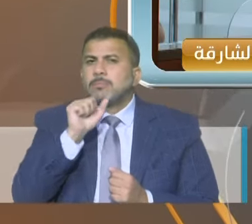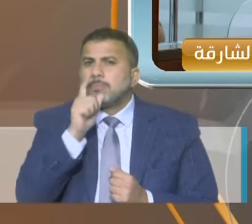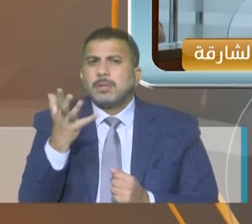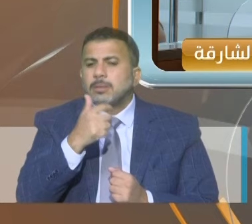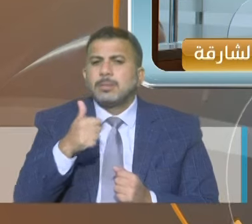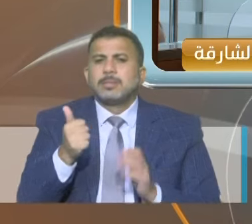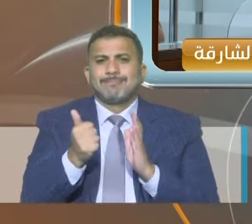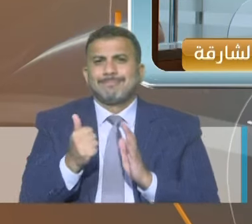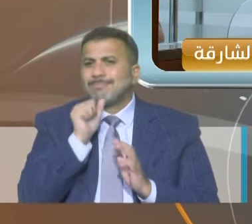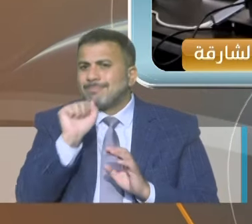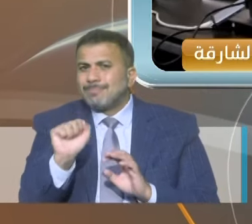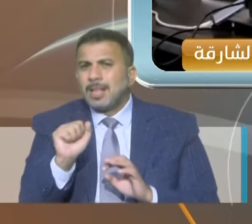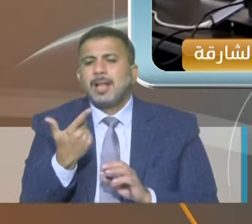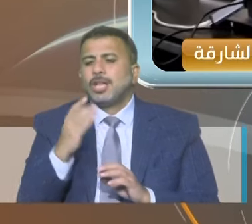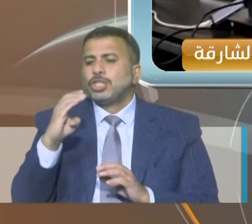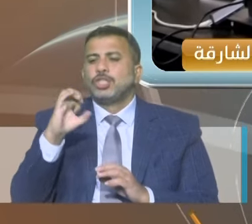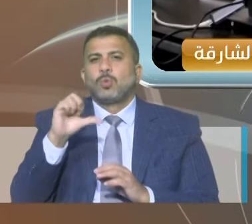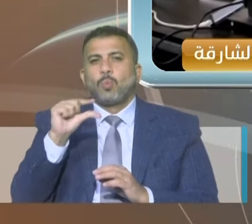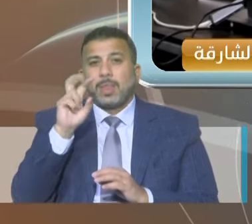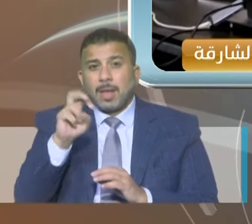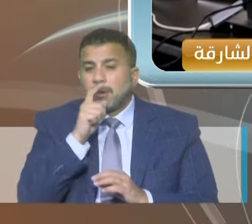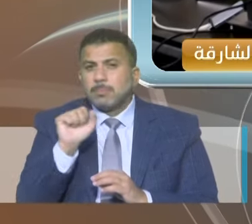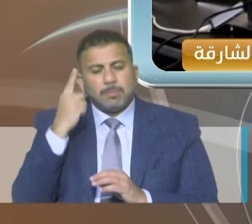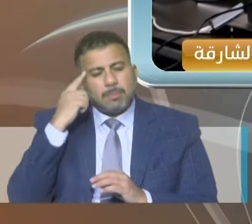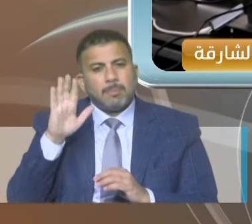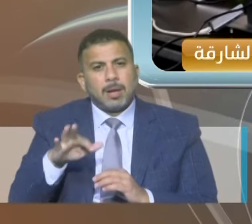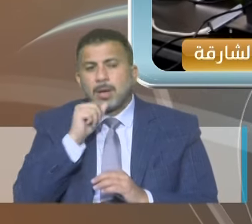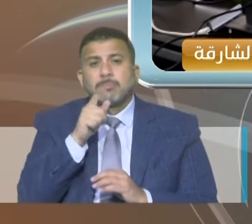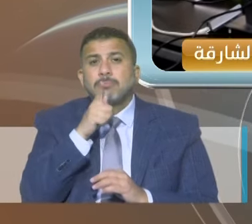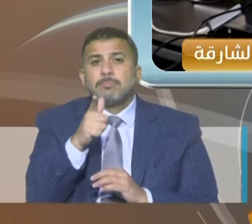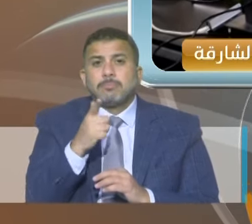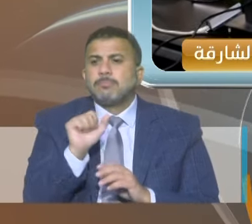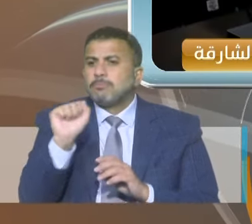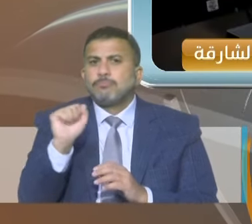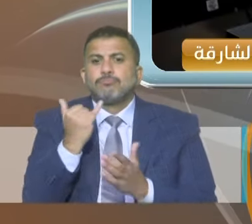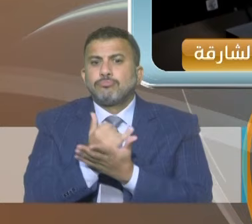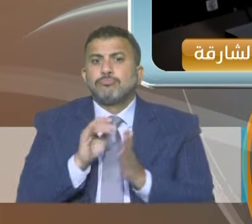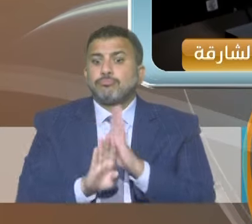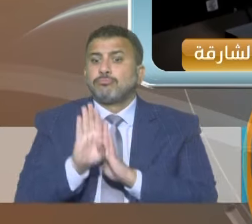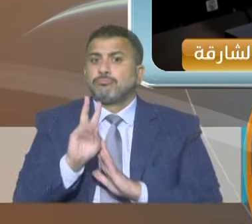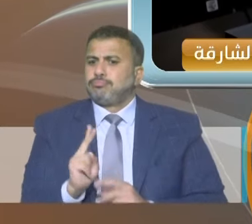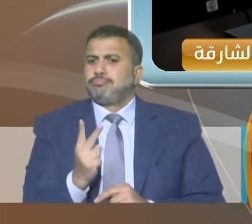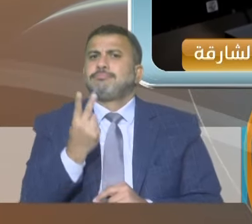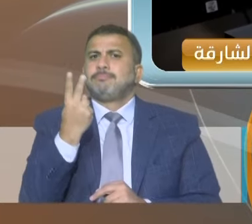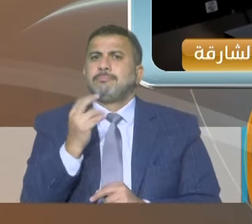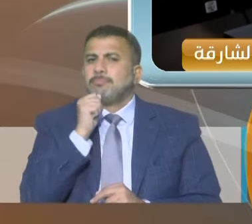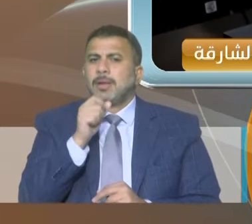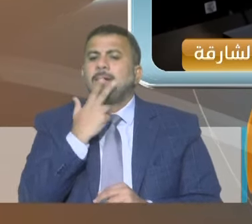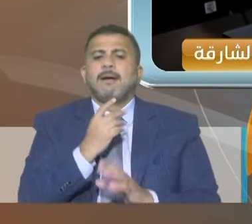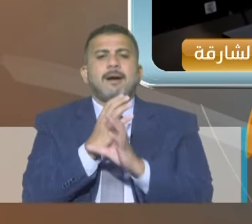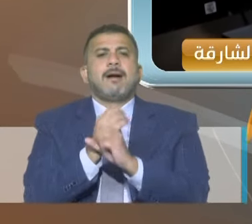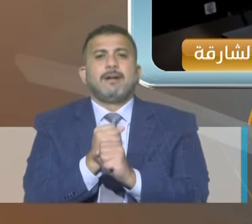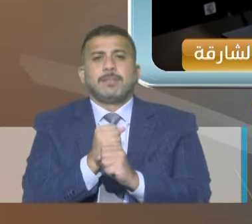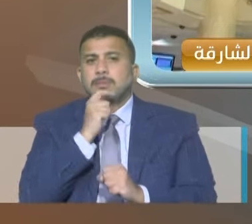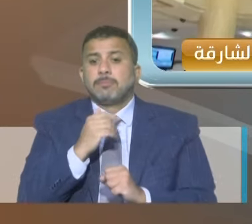9 شهادات في مجال الجودة، والذي يرسخ مكانتها كجهة رائدة تواكب المتغيرات والمحافظة على